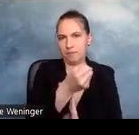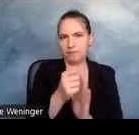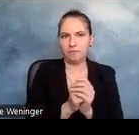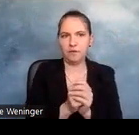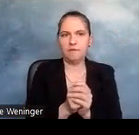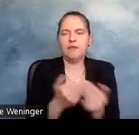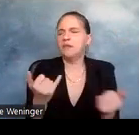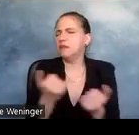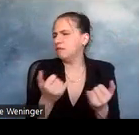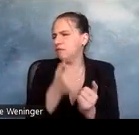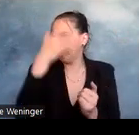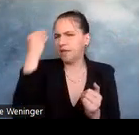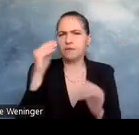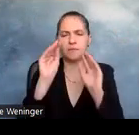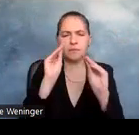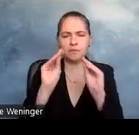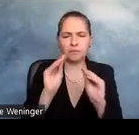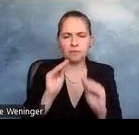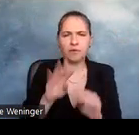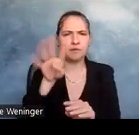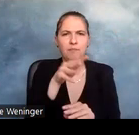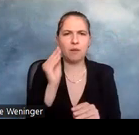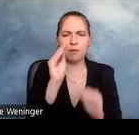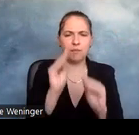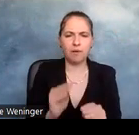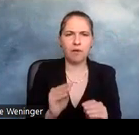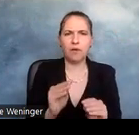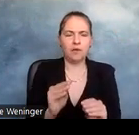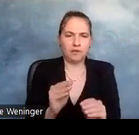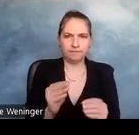irgendwie was vergessen einzupflegen und das ist noch ein Überbleibsel. Kann